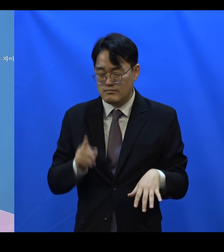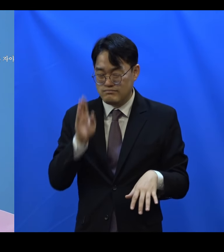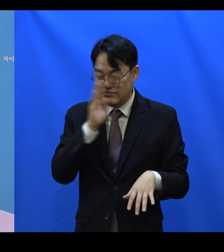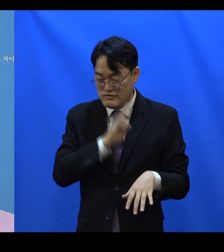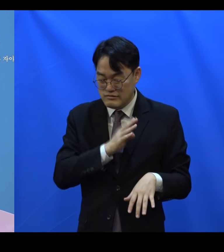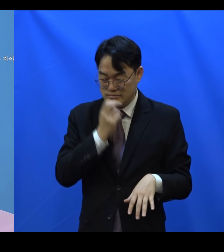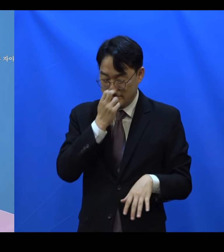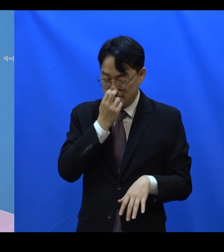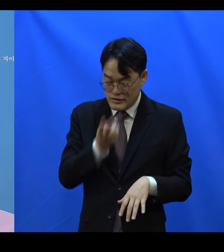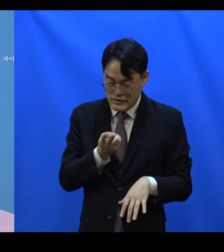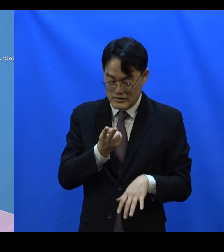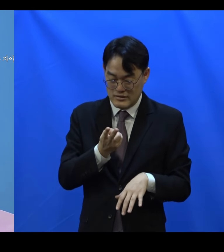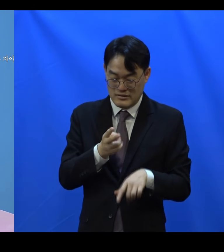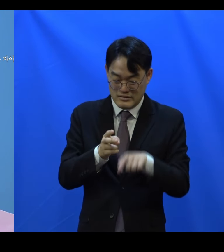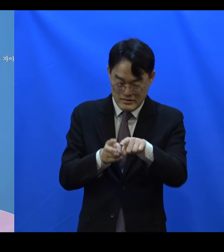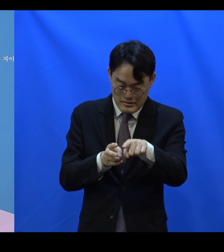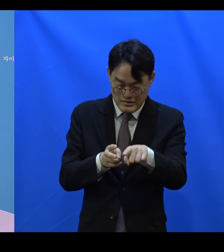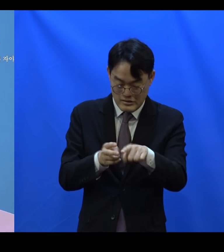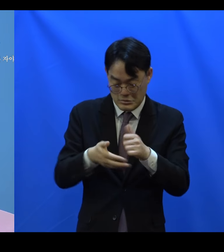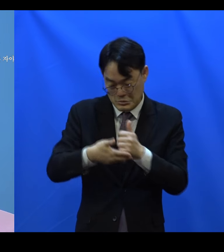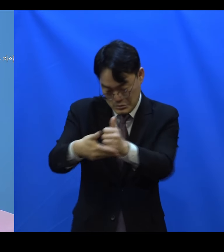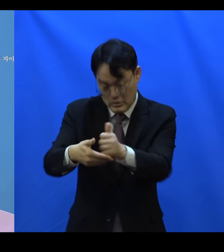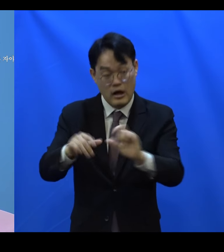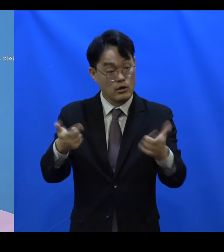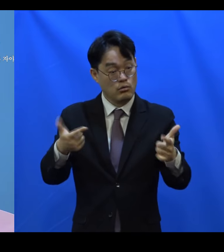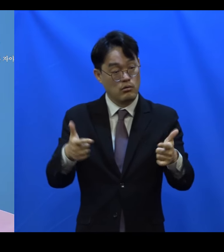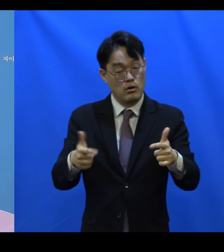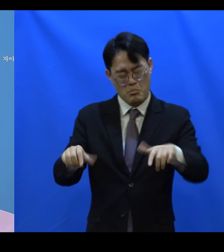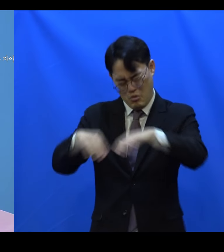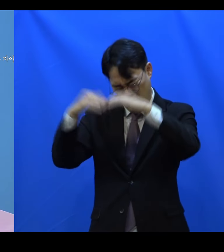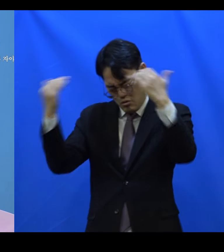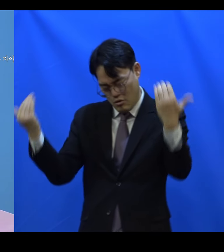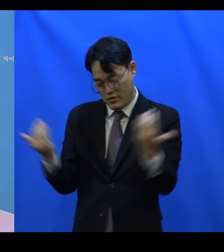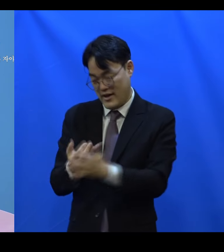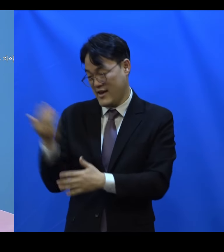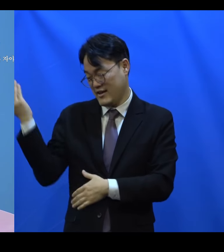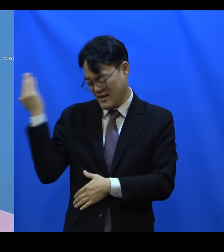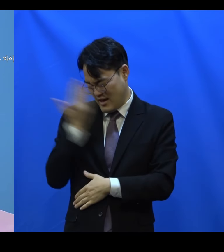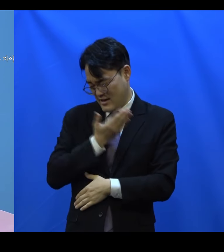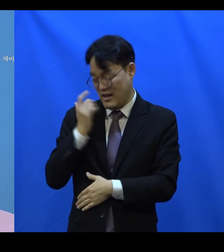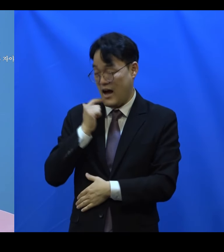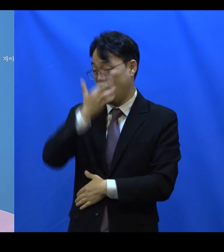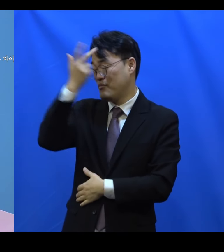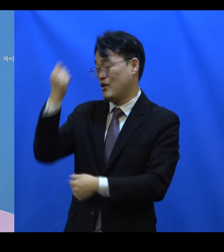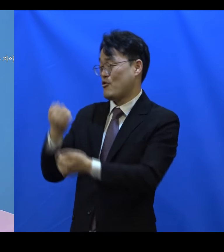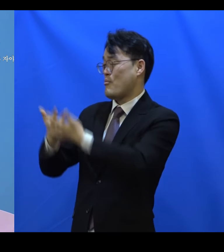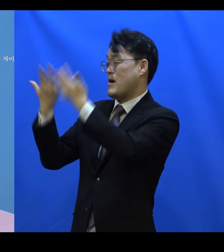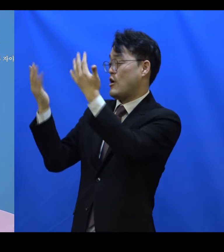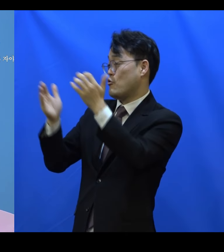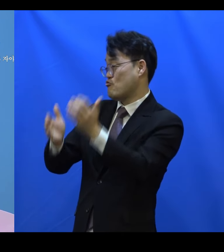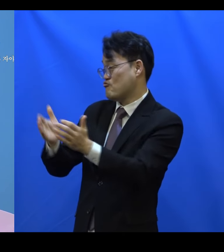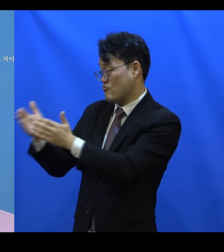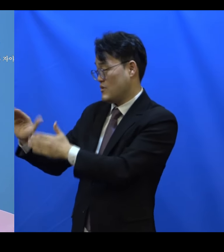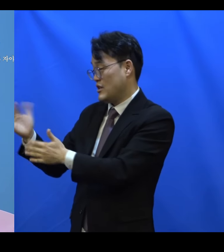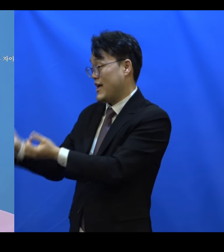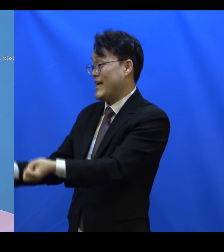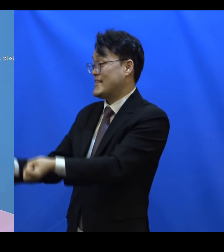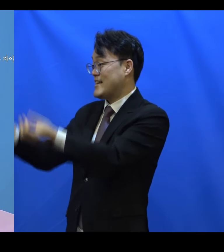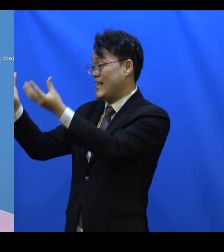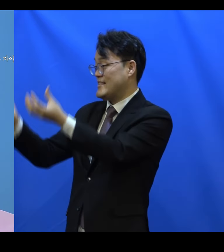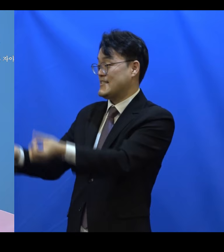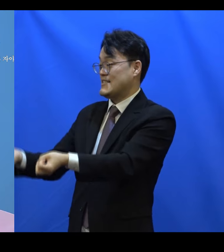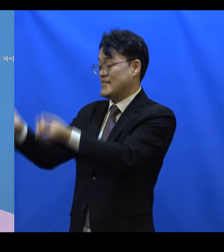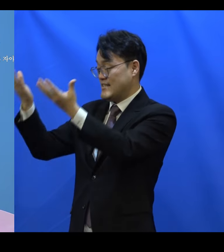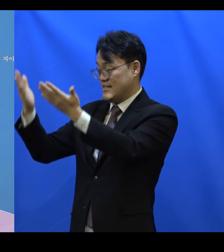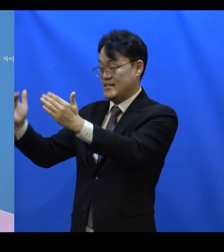아닙니다. 모든 것이 최상으로 준비된 잔치집, 그리스도 안에서의 부요함, 그것을 충만하게 누리는